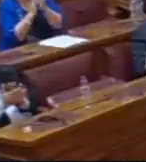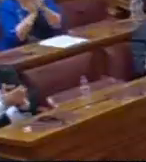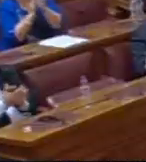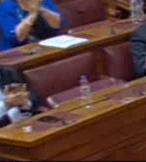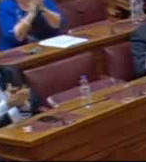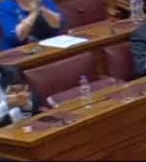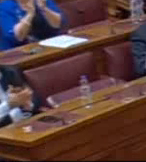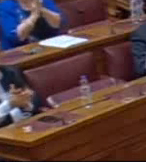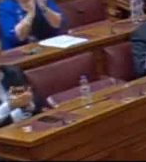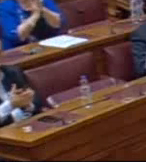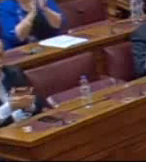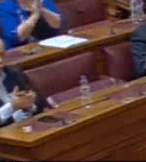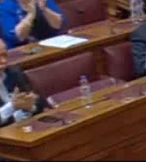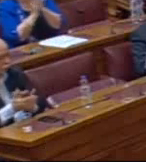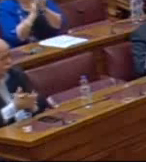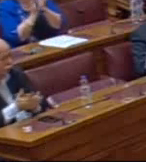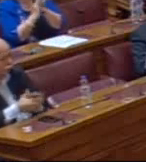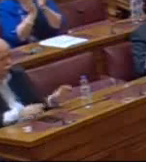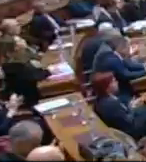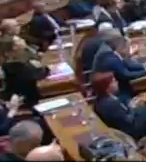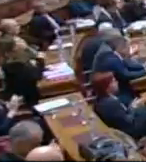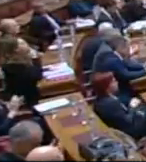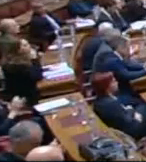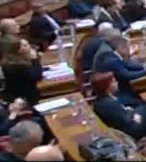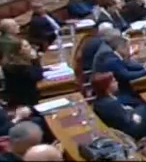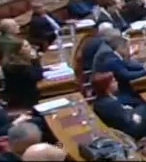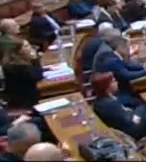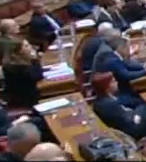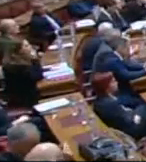Ευχαριστούμε τον Πρωθυπουργό.